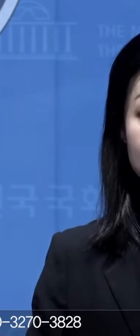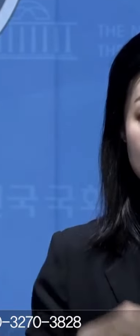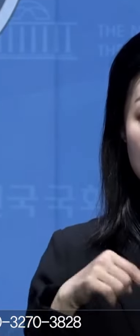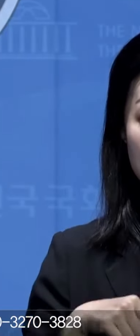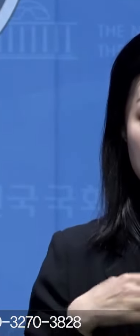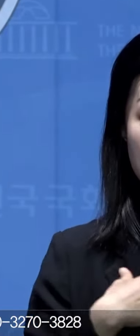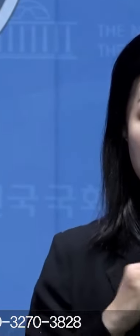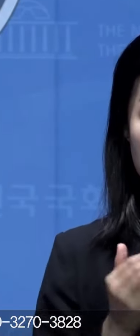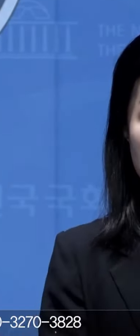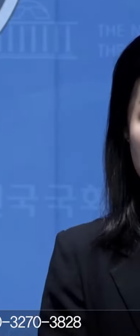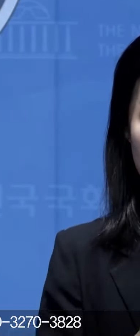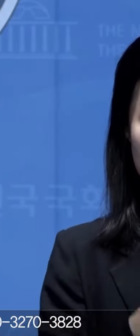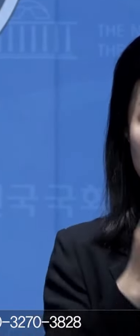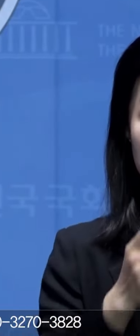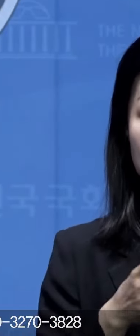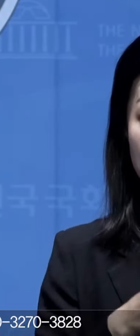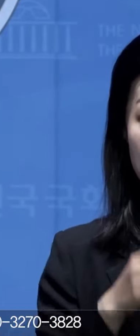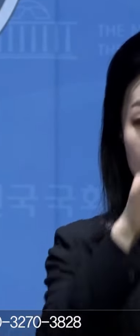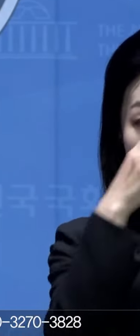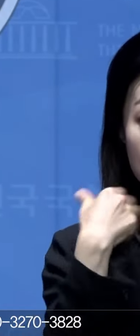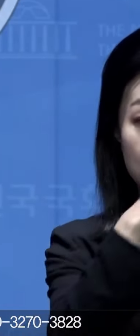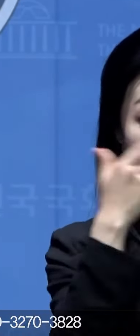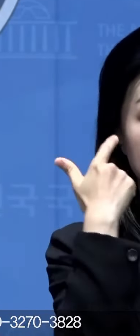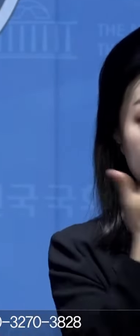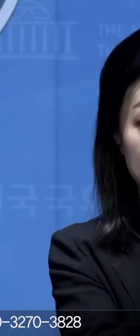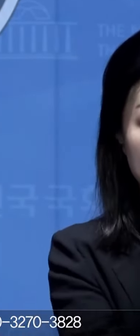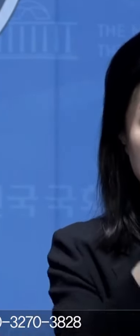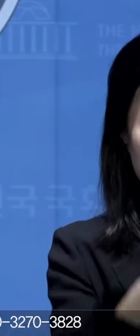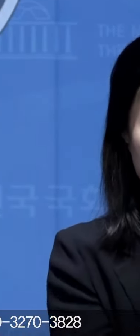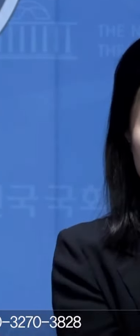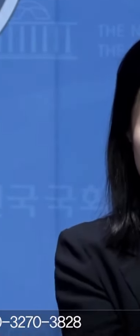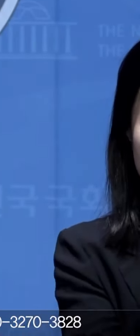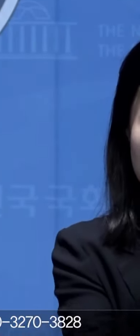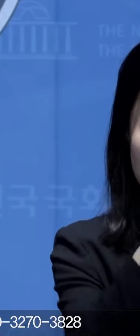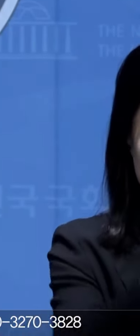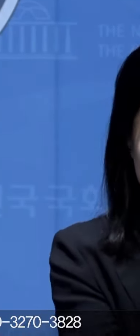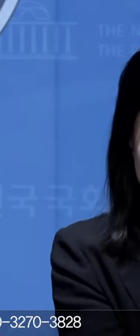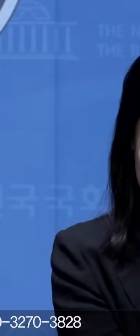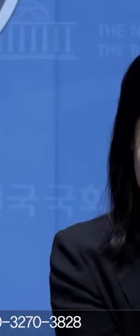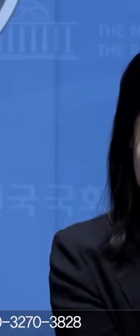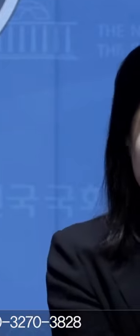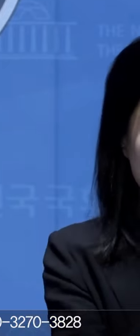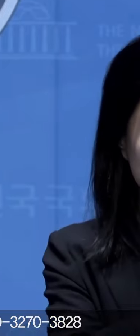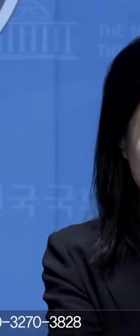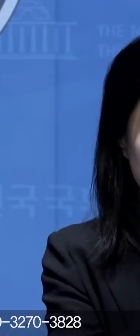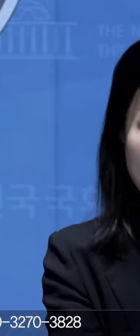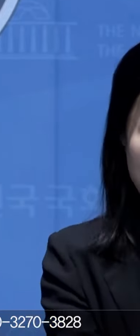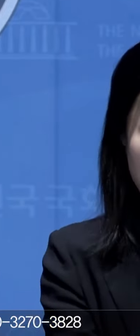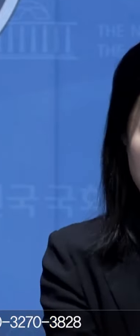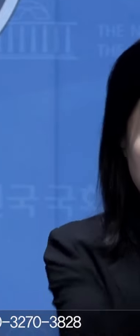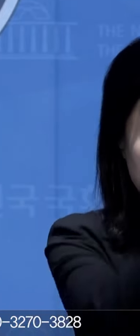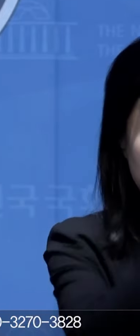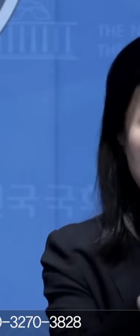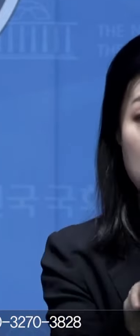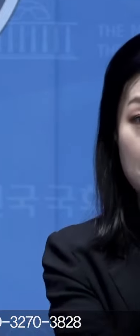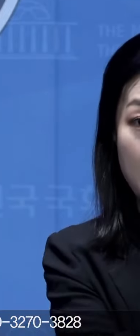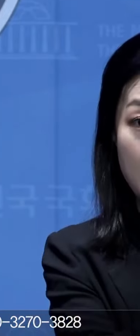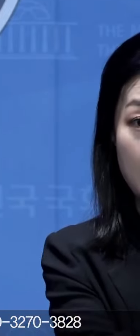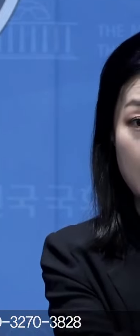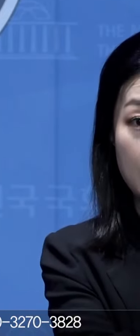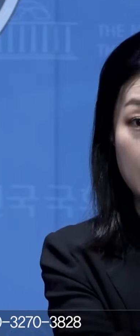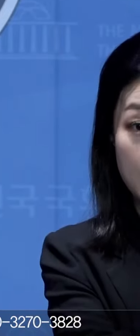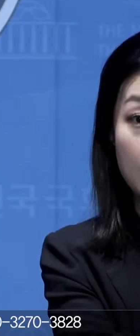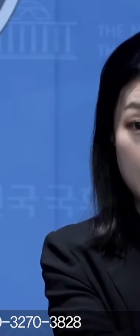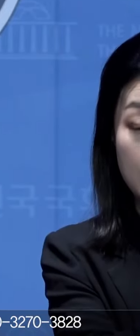외교부 통일분야 대정부 지리의 외교부장관과 국방부장관이 갑자기 출석하지 않겠다라고 하는 통보를